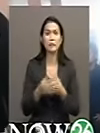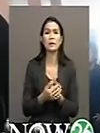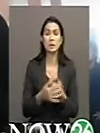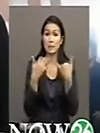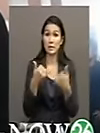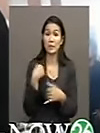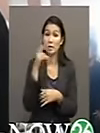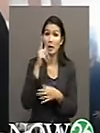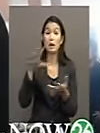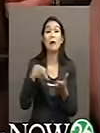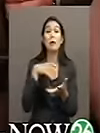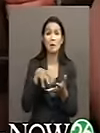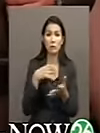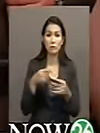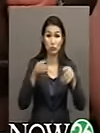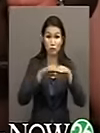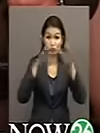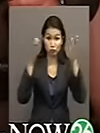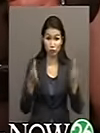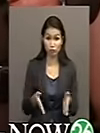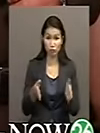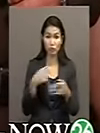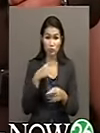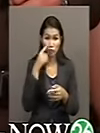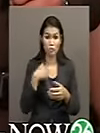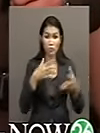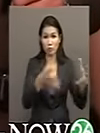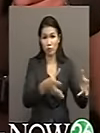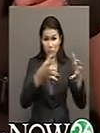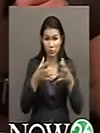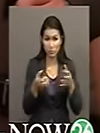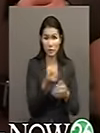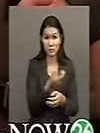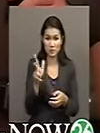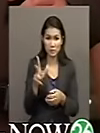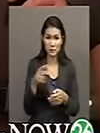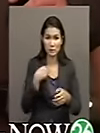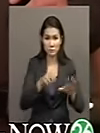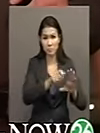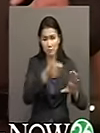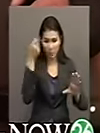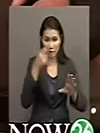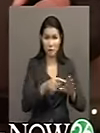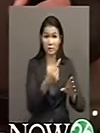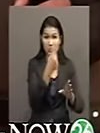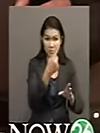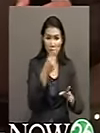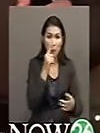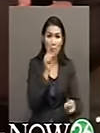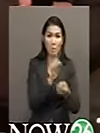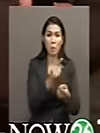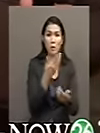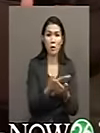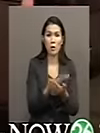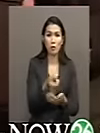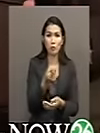าวรายงานมาด้วยคุณผู้ชมคะเฉพาะตู้เซฟที่ไปตรวจยึดมา3ตู้นะคะเปิดตู้ได้1ตู้พบเงินสด